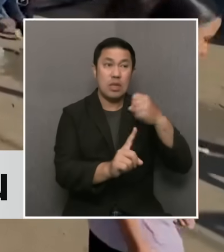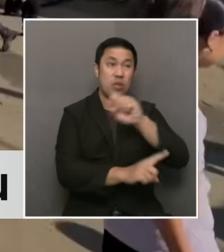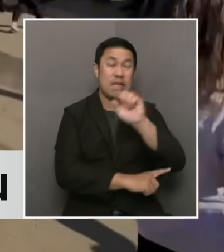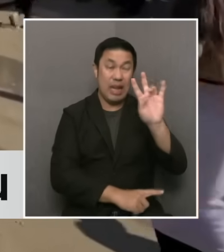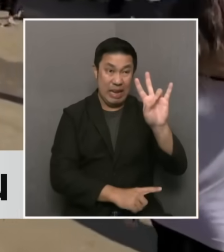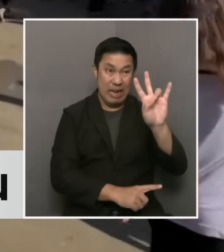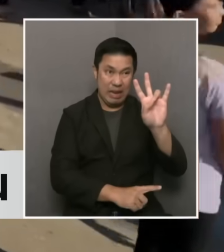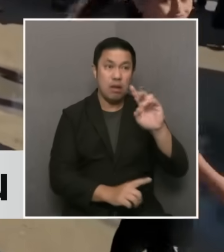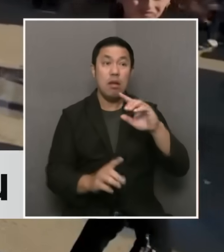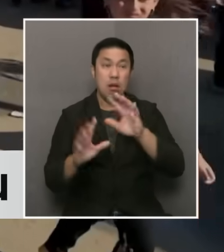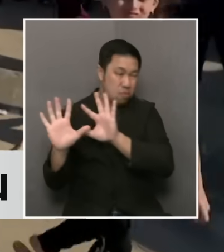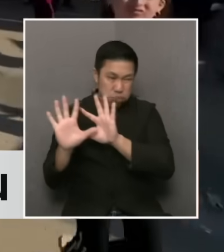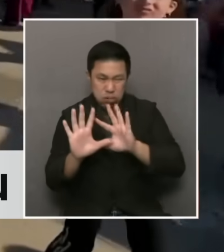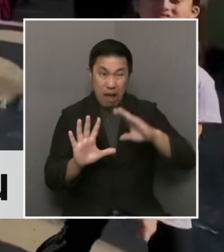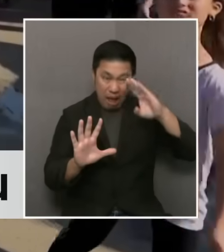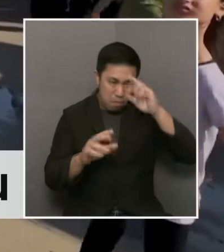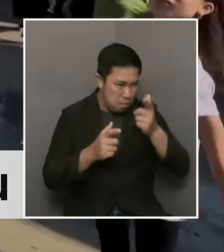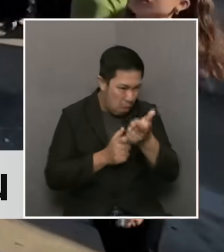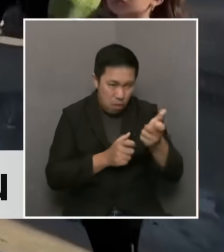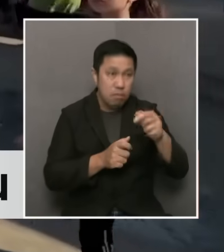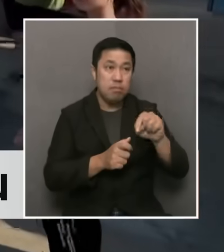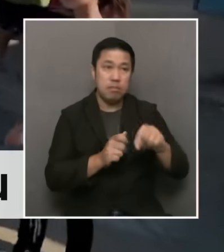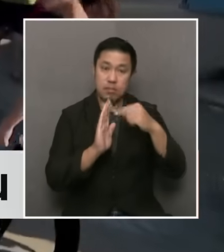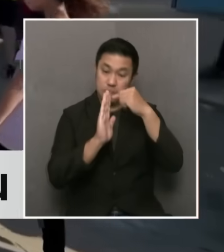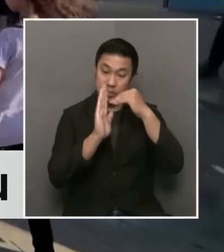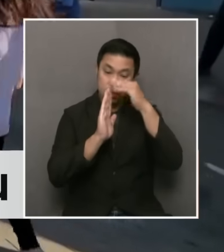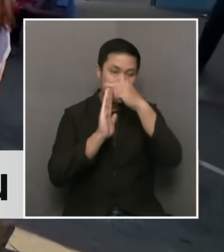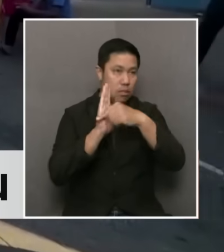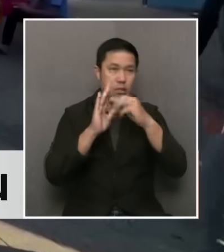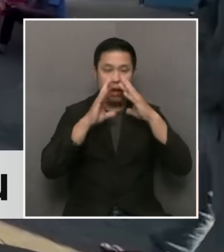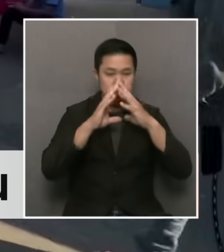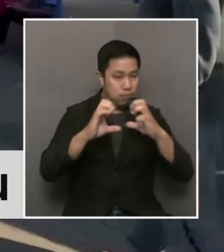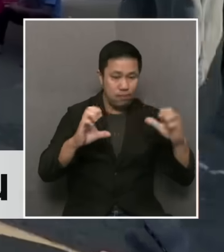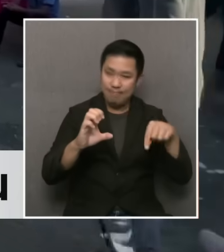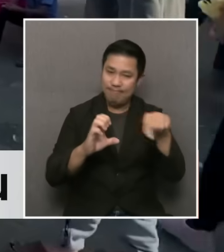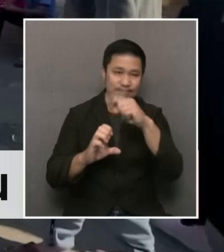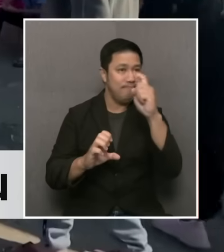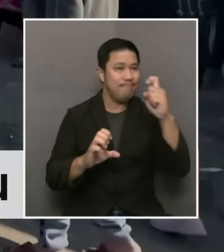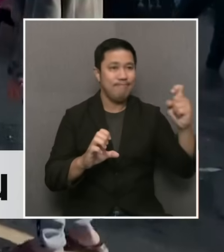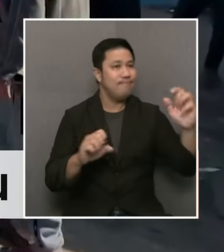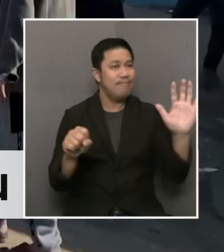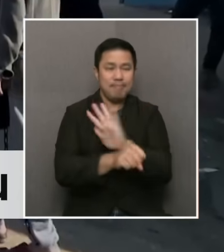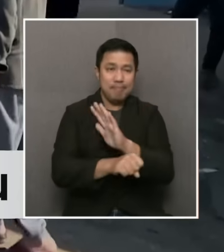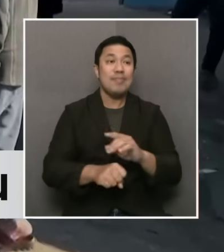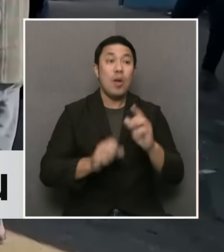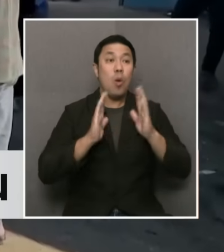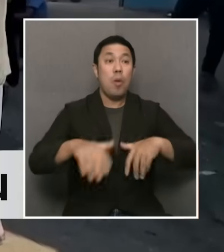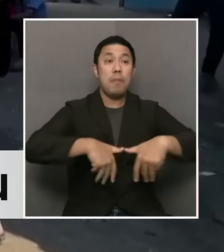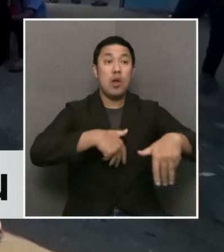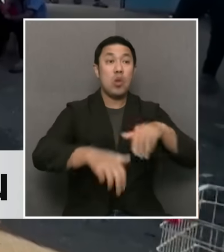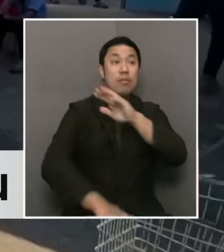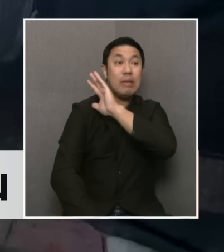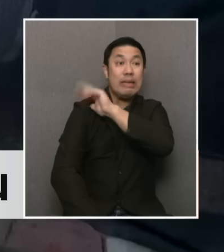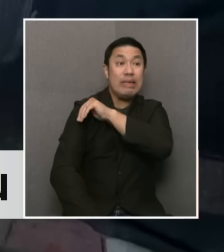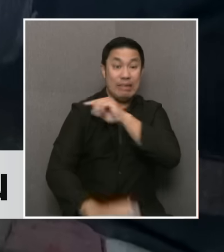ตุลาคมคือตอนนี้สภาพของกาซาเหนือนี่คือพังพินาศเหลือแต่ซากปรักหักพังแล้วนะคะชาวปาเลสไตน์ในกาซ